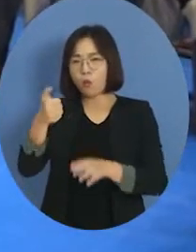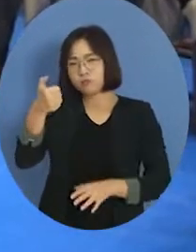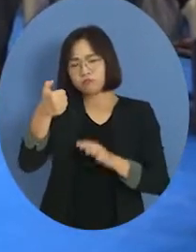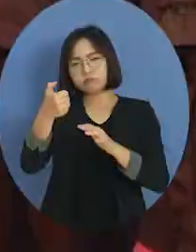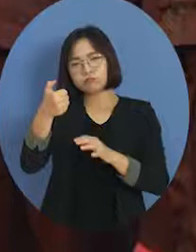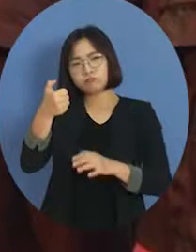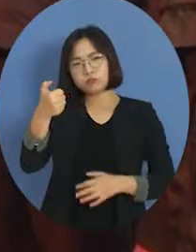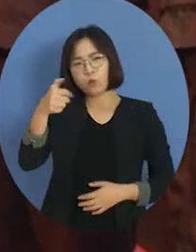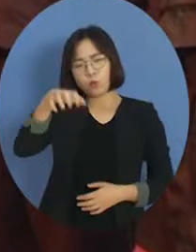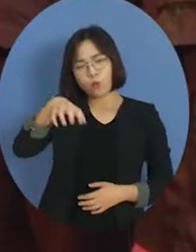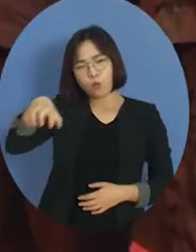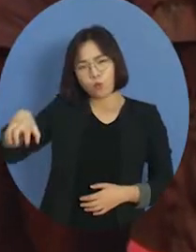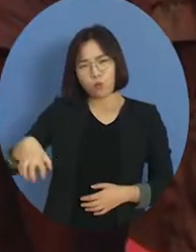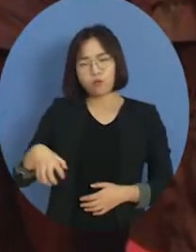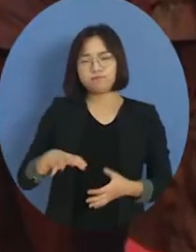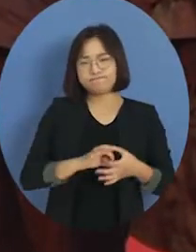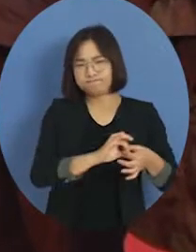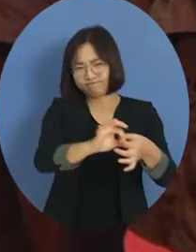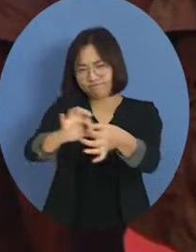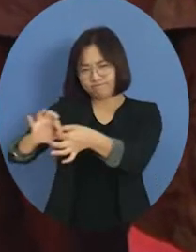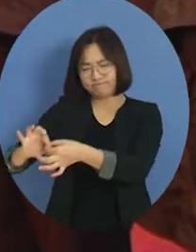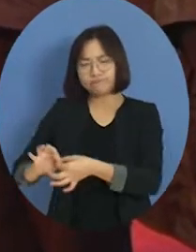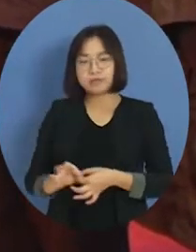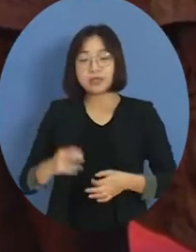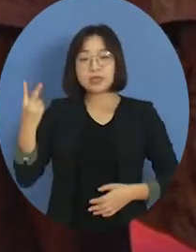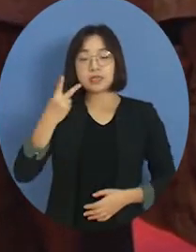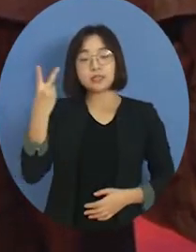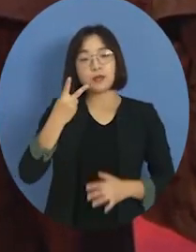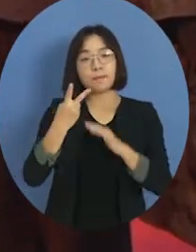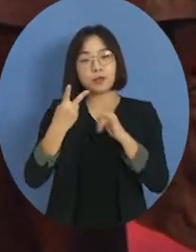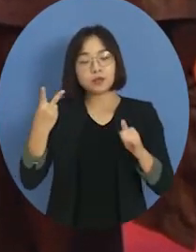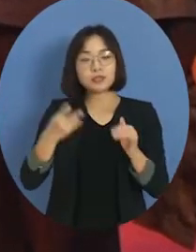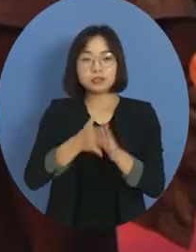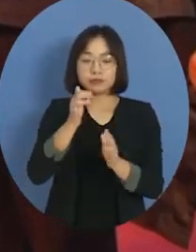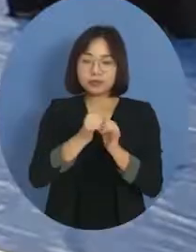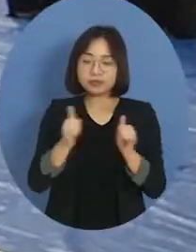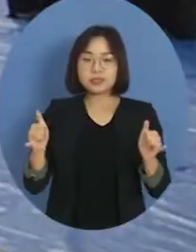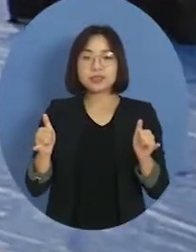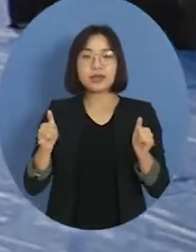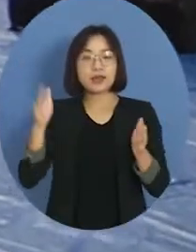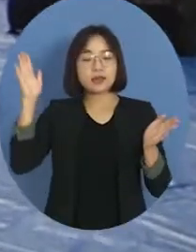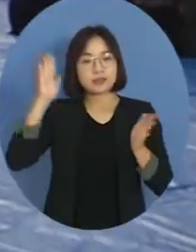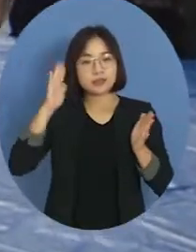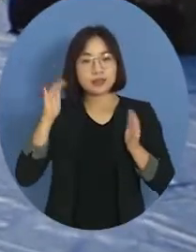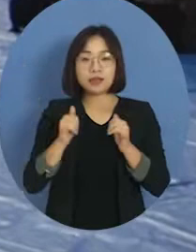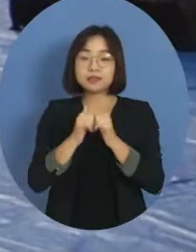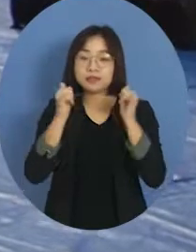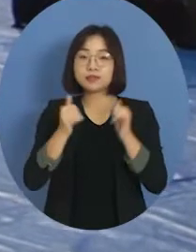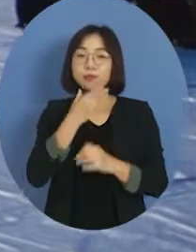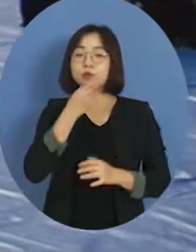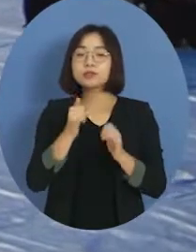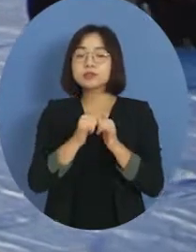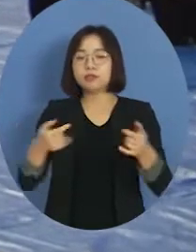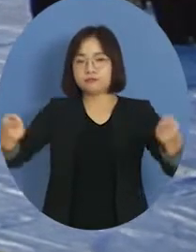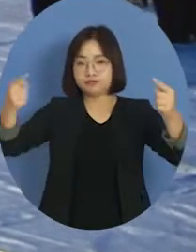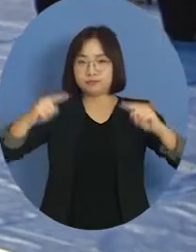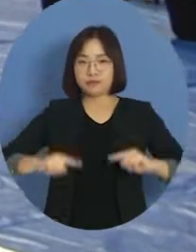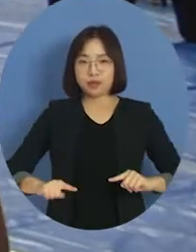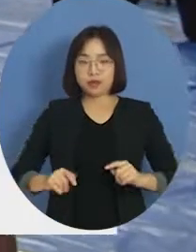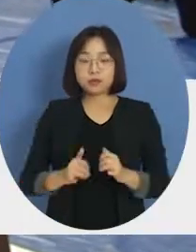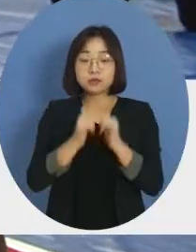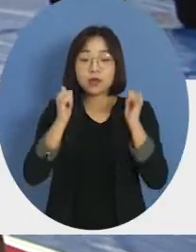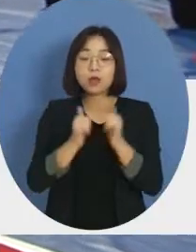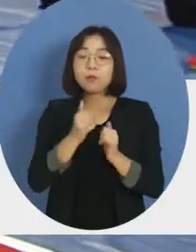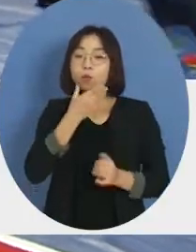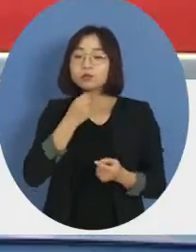및 단체가 협력 네트워크를 구축, 2천여 명의 시민과 학생, 사회복지 종사자들이 참여한 가운데